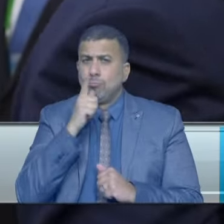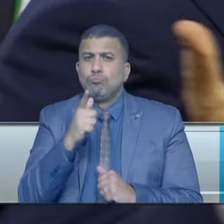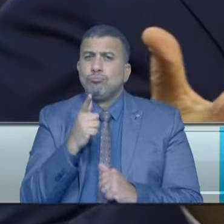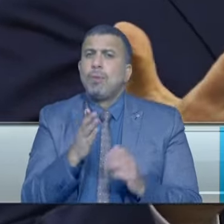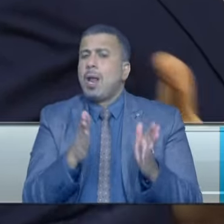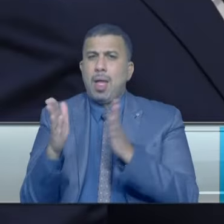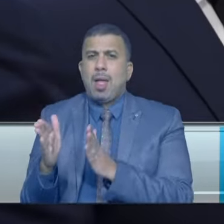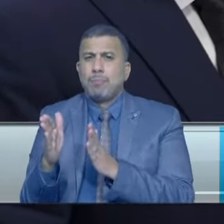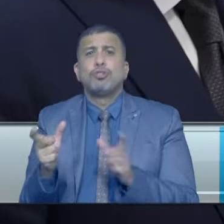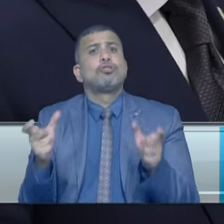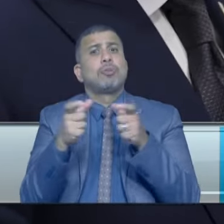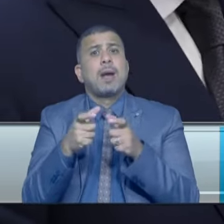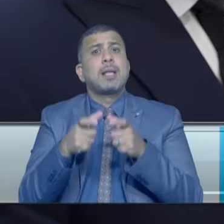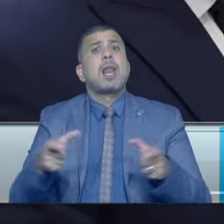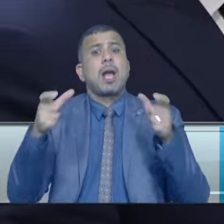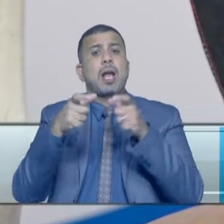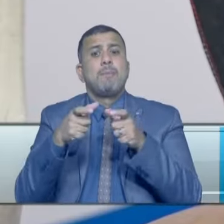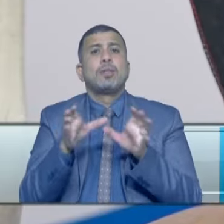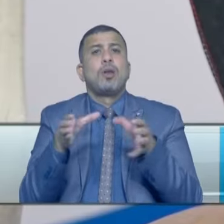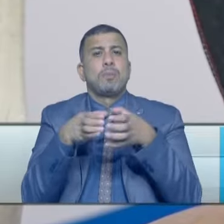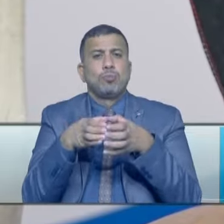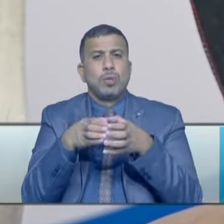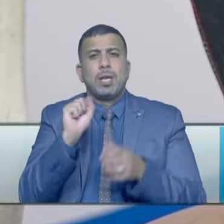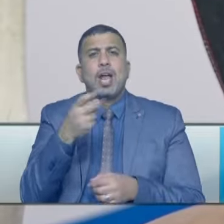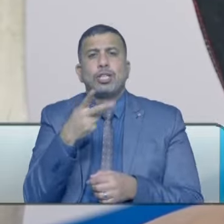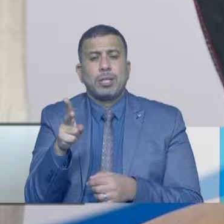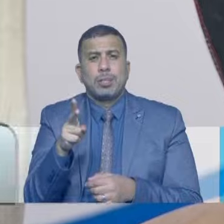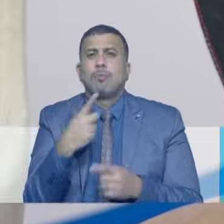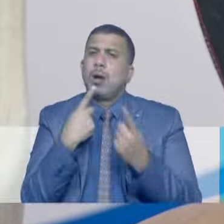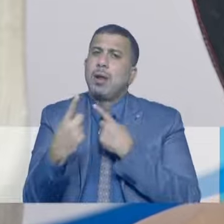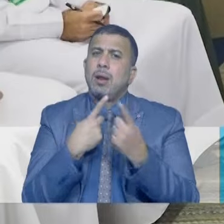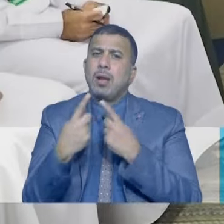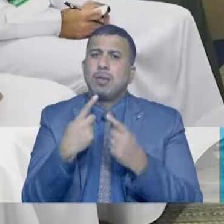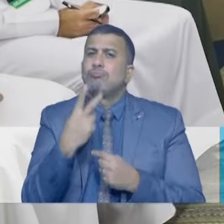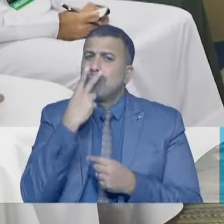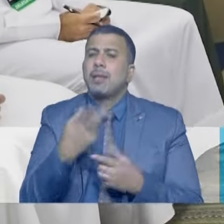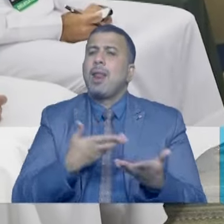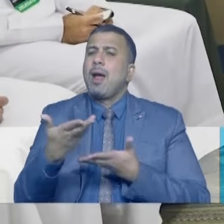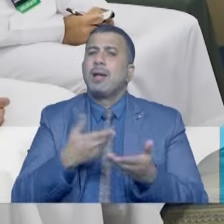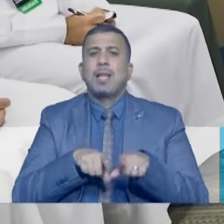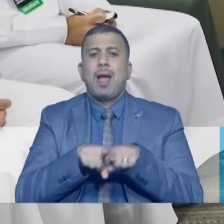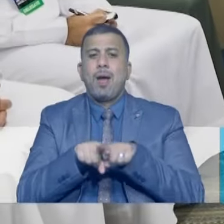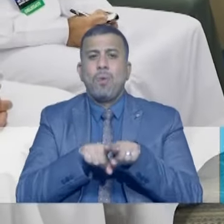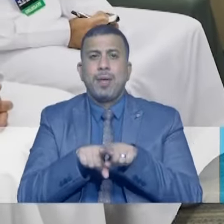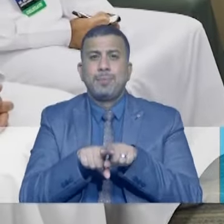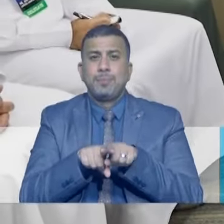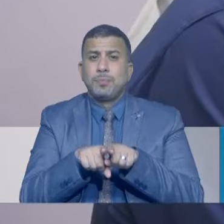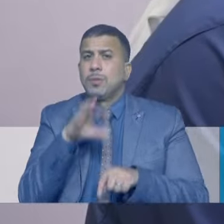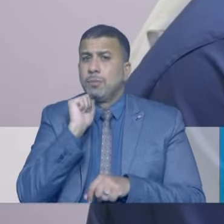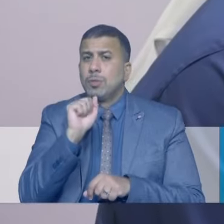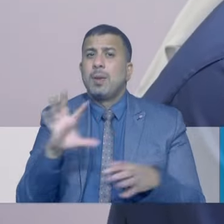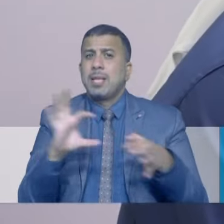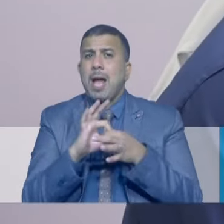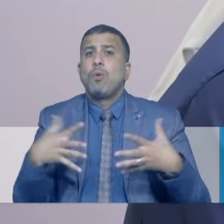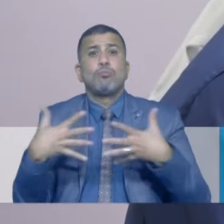الشقيقه وذلك على هامش اجتماعات قمه مجموعه العشرين وجرى خلال اللقاء استعراض العلاقات الاخويه